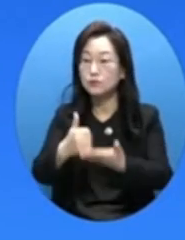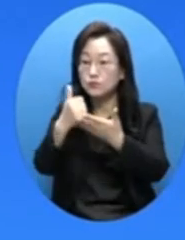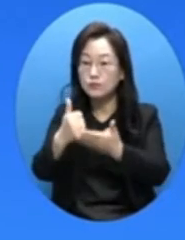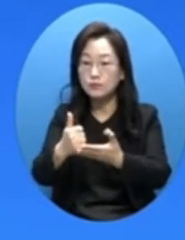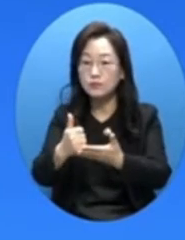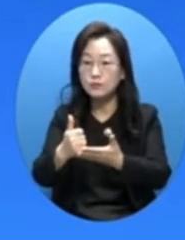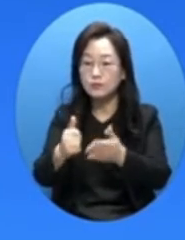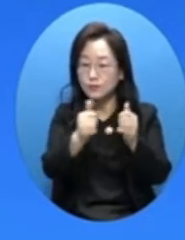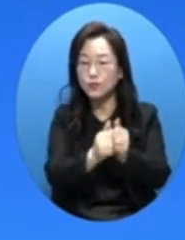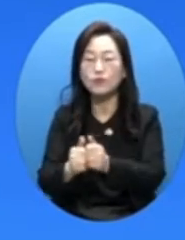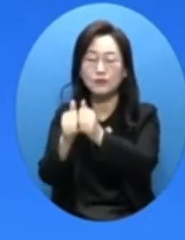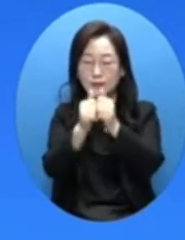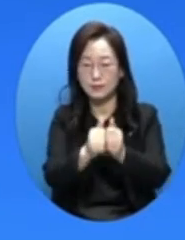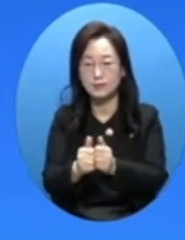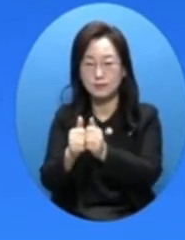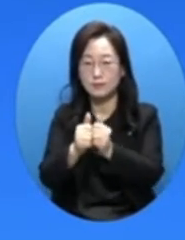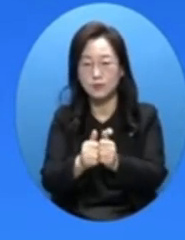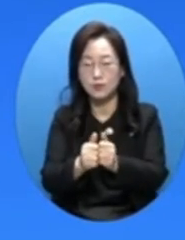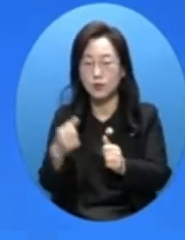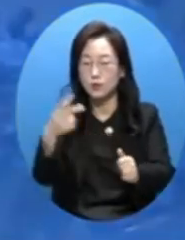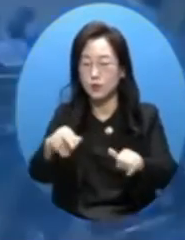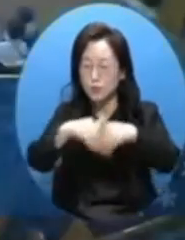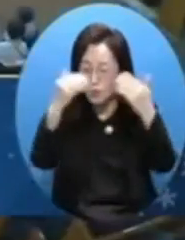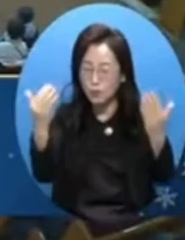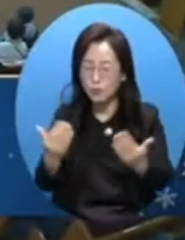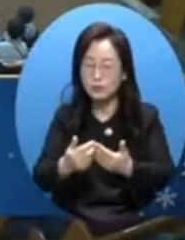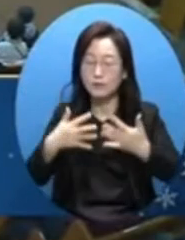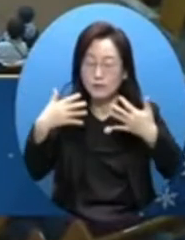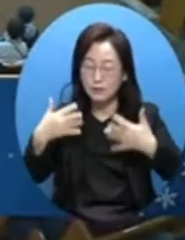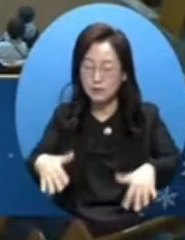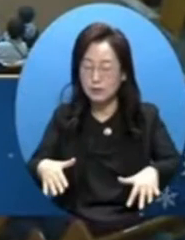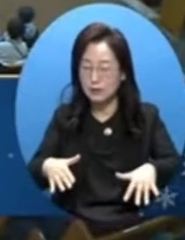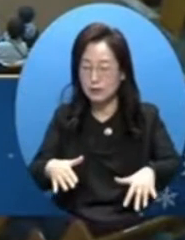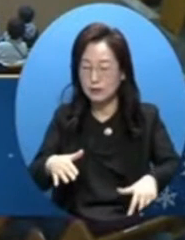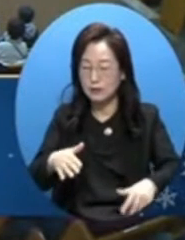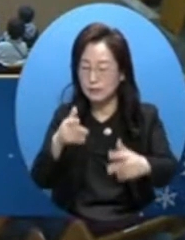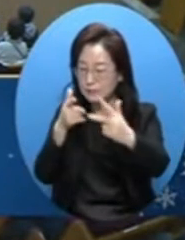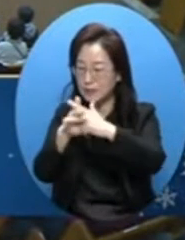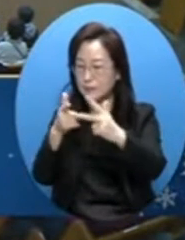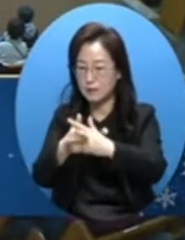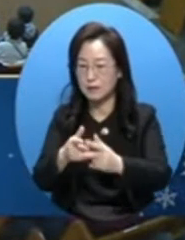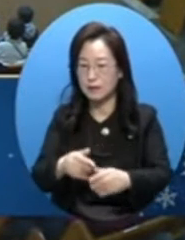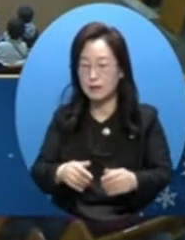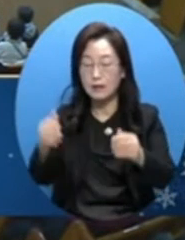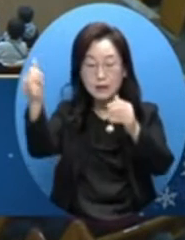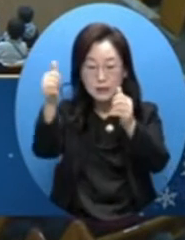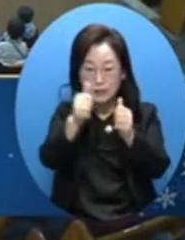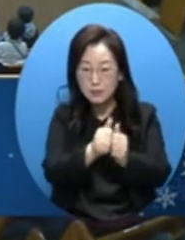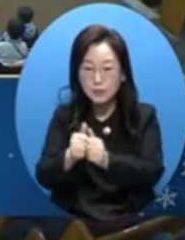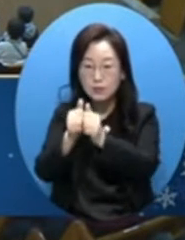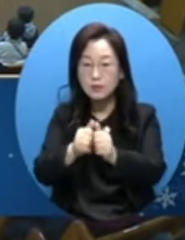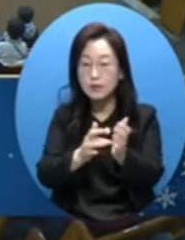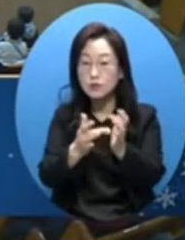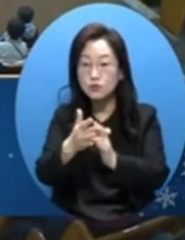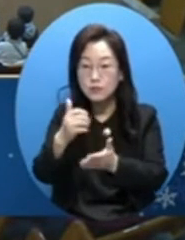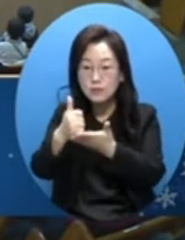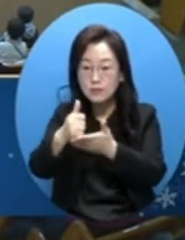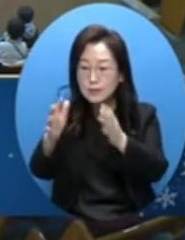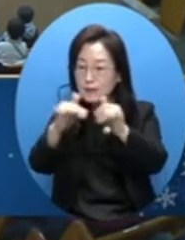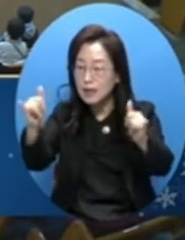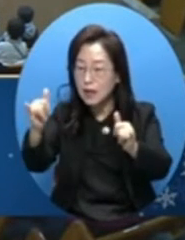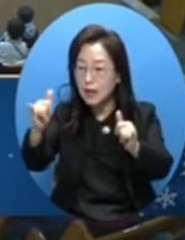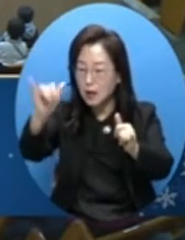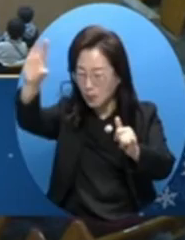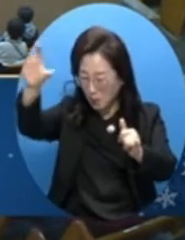우리가 동행하시며 나가서 우리의 모든 연약함을 알고 계십니다. 임마누엘 되신 예수님 우리와 똑같은 육신을 입고 오셔서